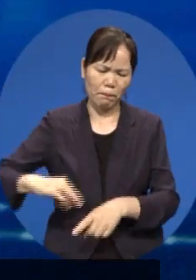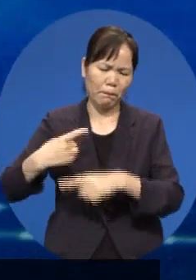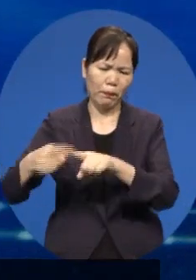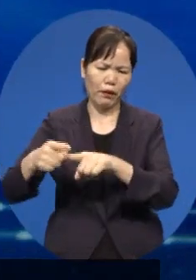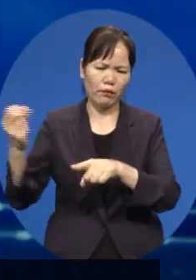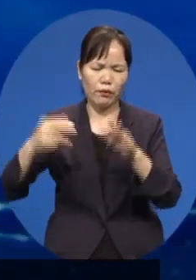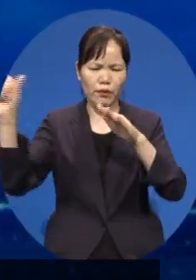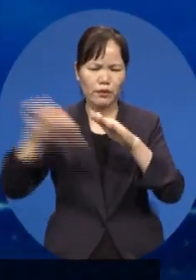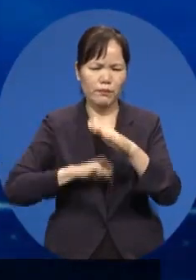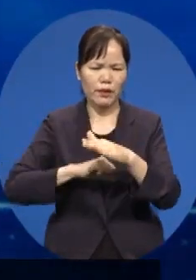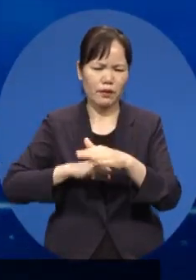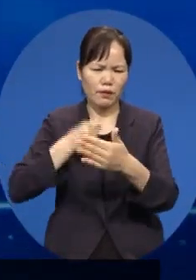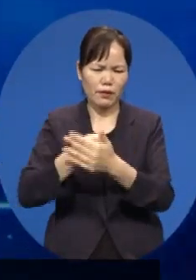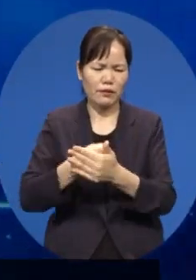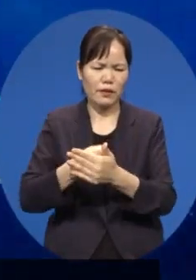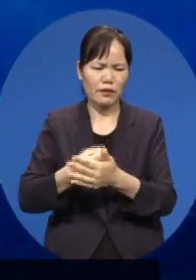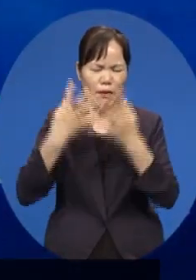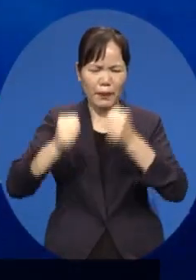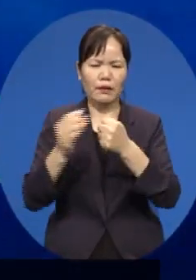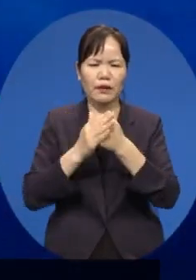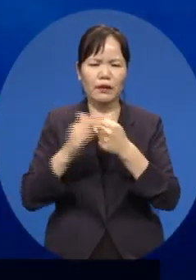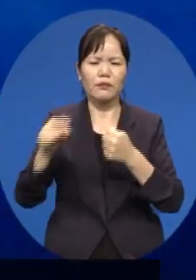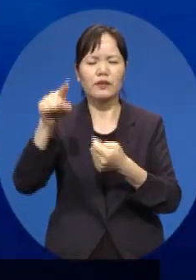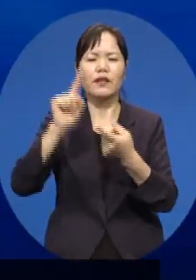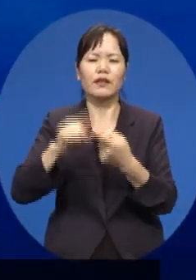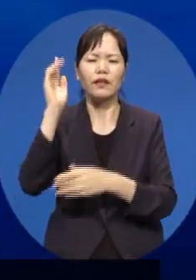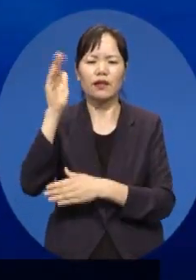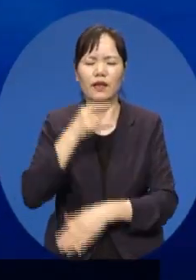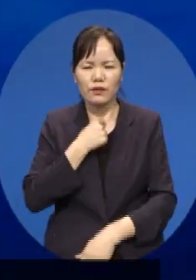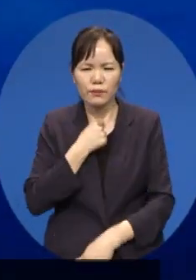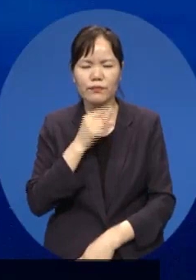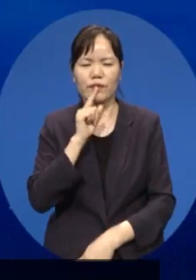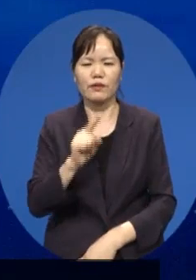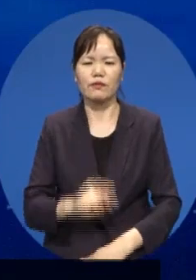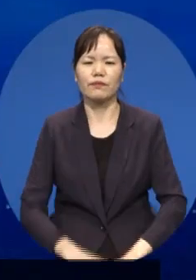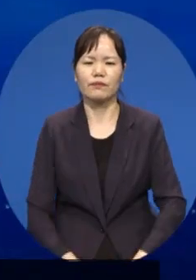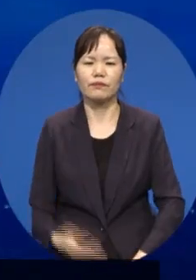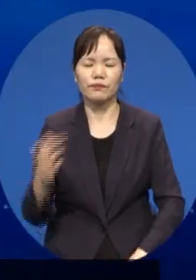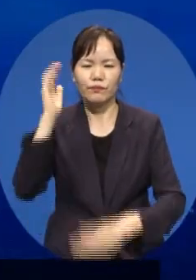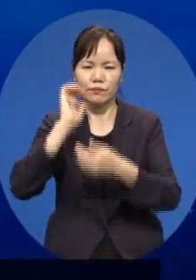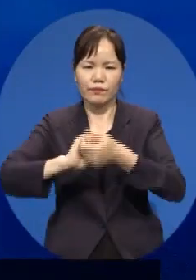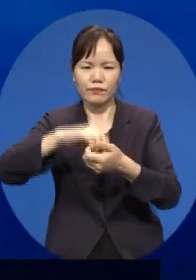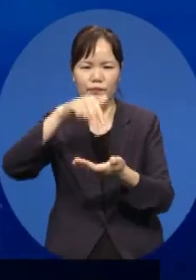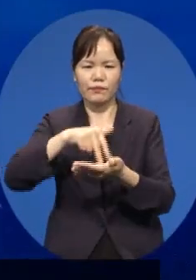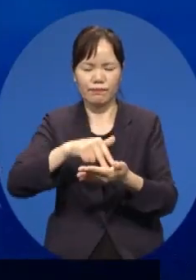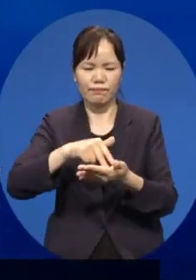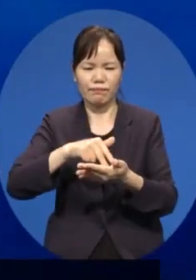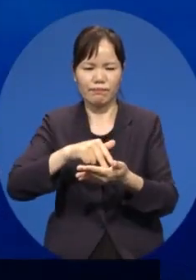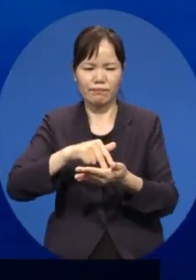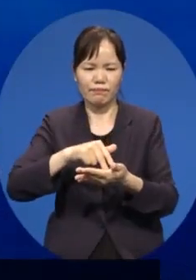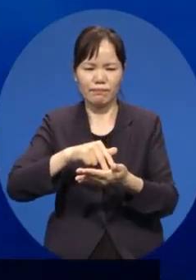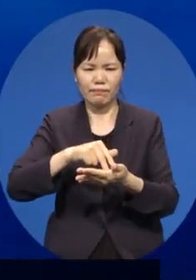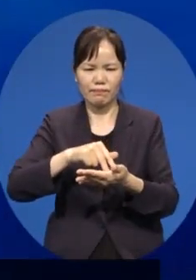실패했다고 규정하는 일이 난무하고 있어서 여기에 대해서 좀 얘기를 하고 싶었다라고 그렇게 밝히고 있는데 하지만 청와대에서는 좀 속이 편치만은